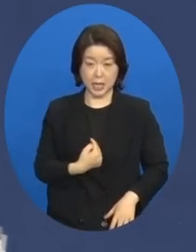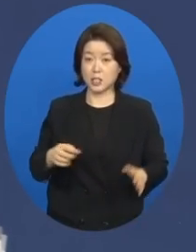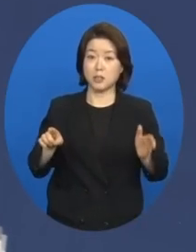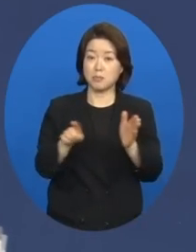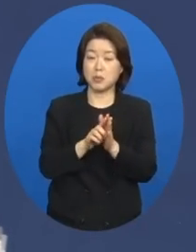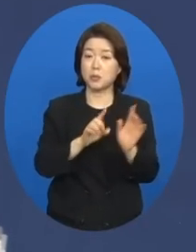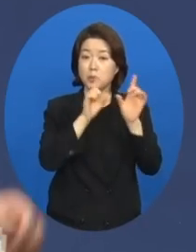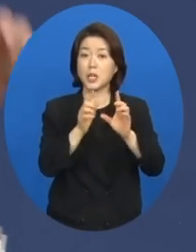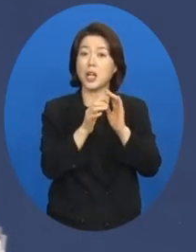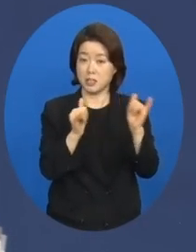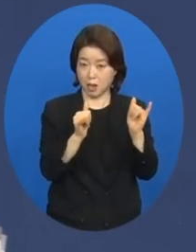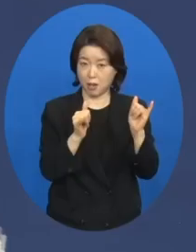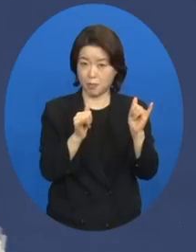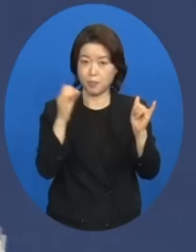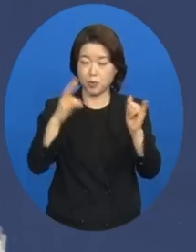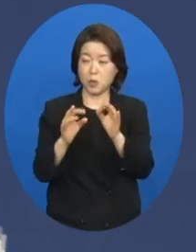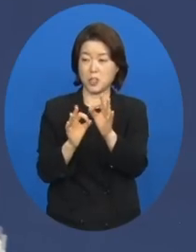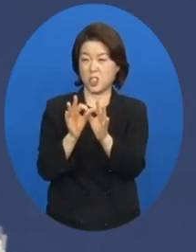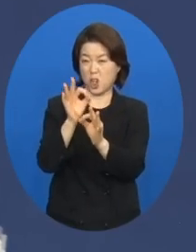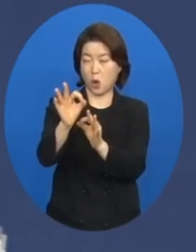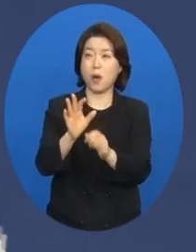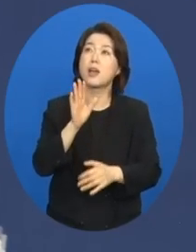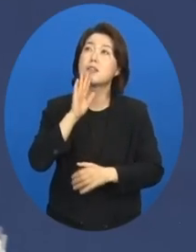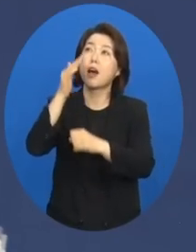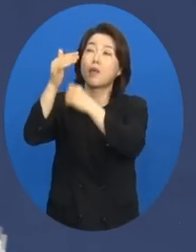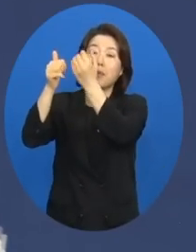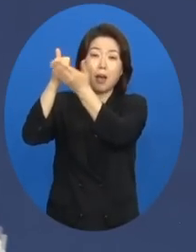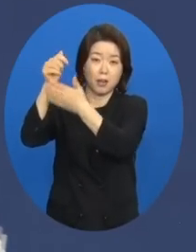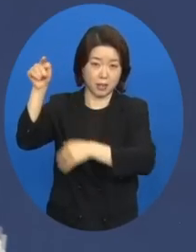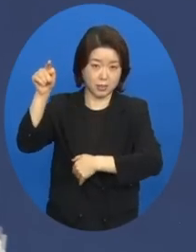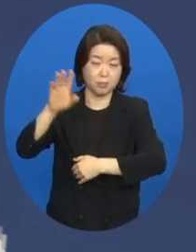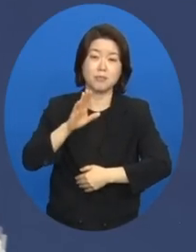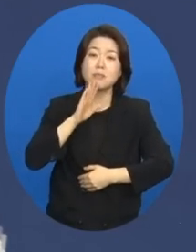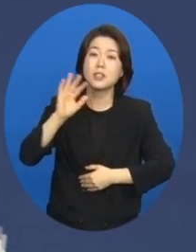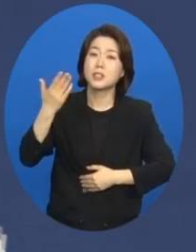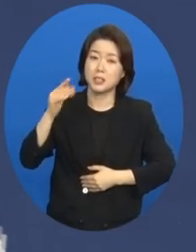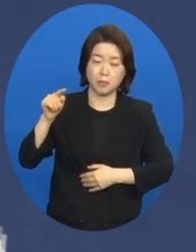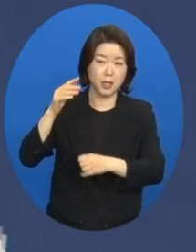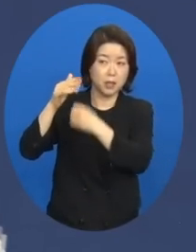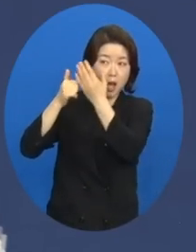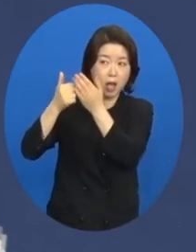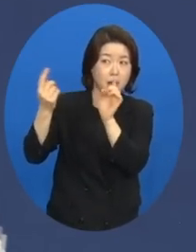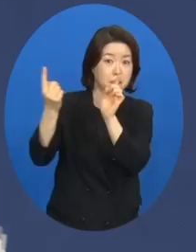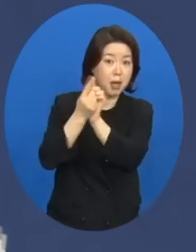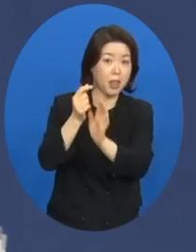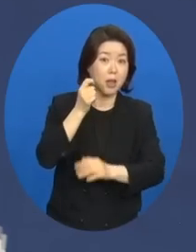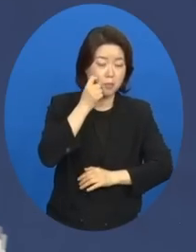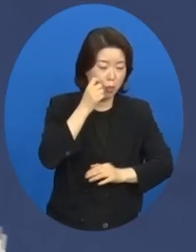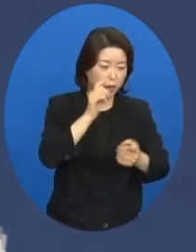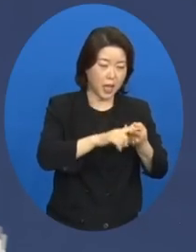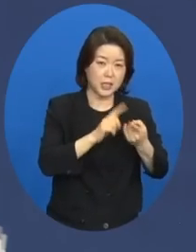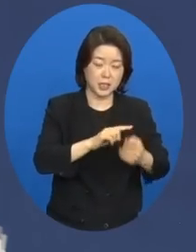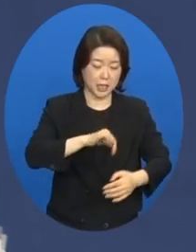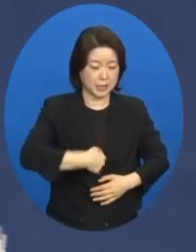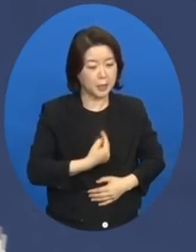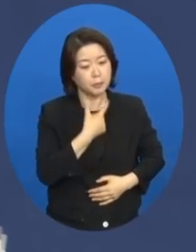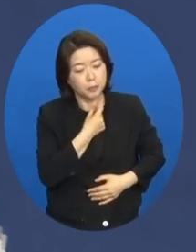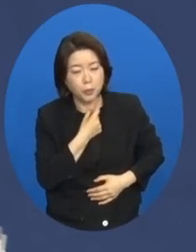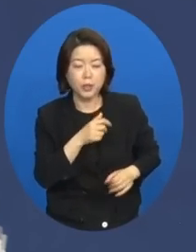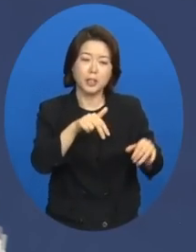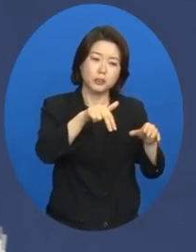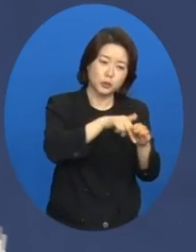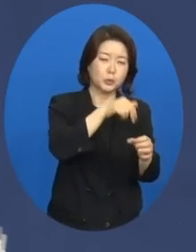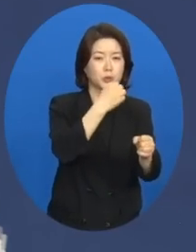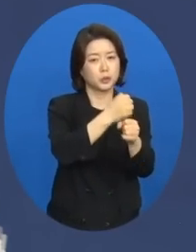사람, 아니면 영원한 참 하나님과 참된 그 하나님을 만나지 못한 채 자기들이 원하는 종교를